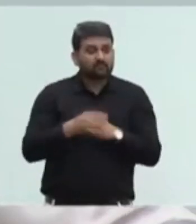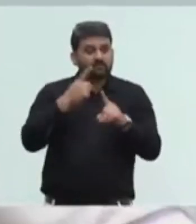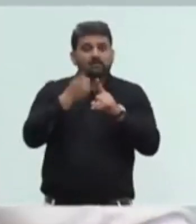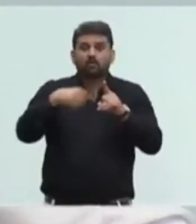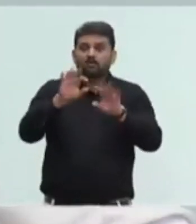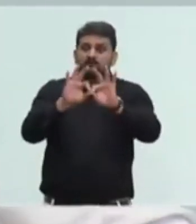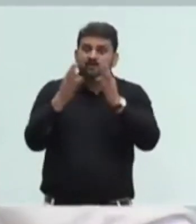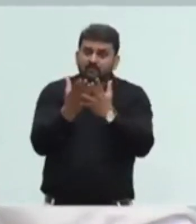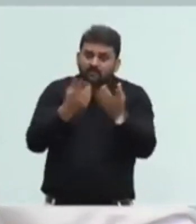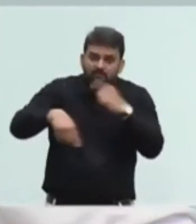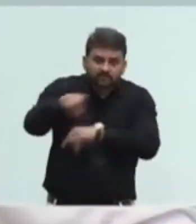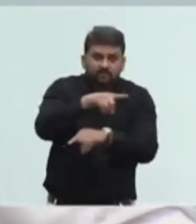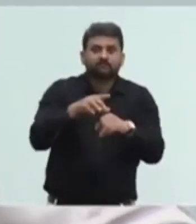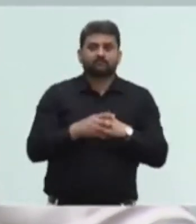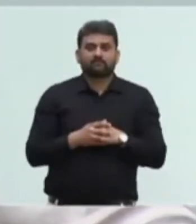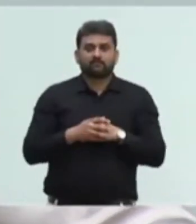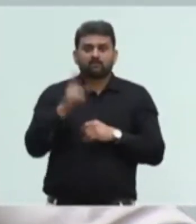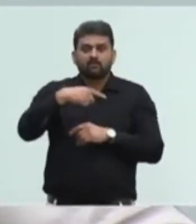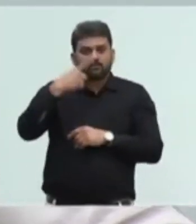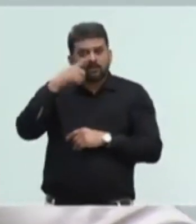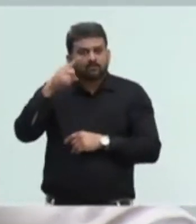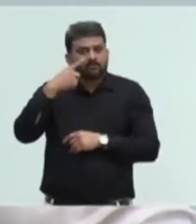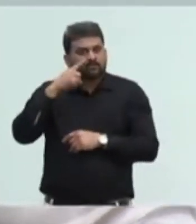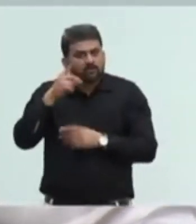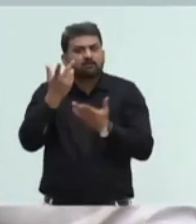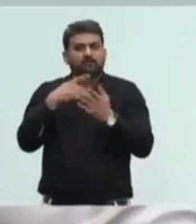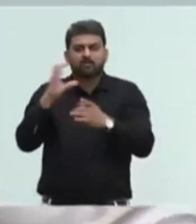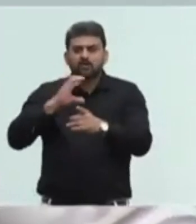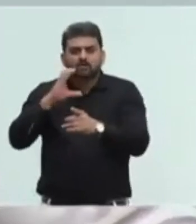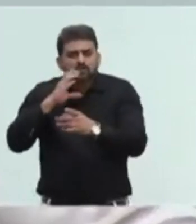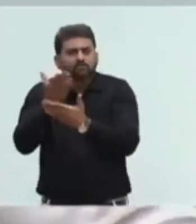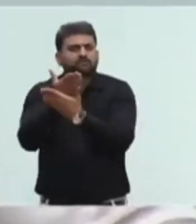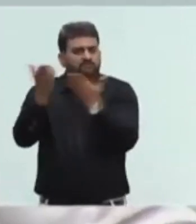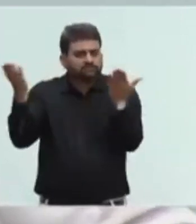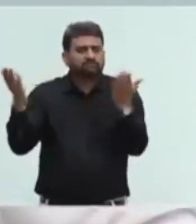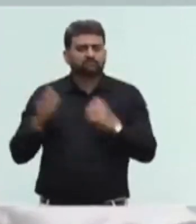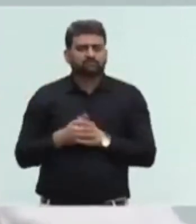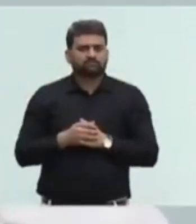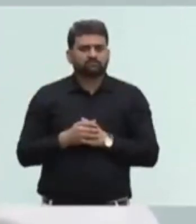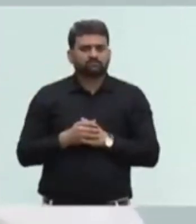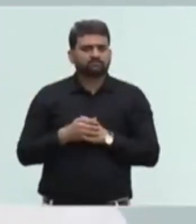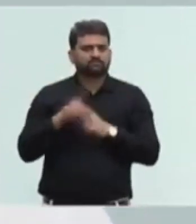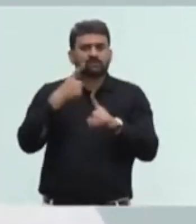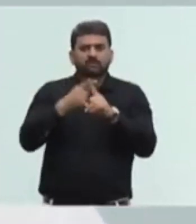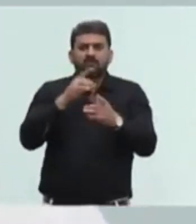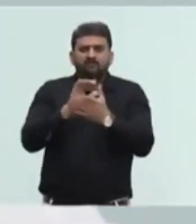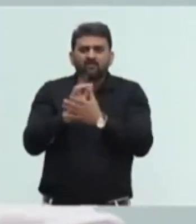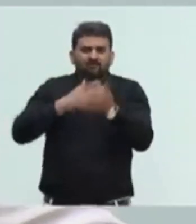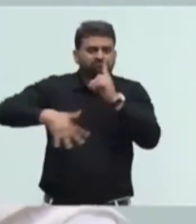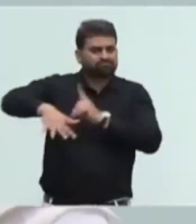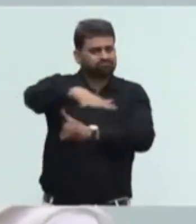परिवारजनों का आपके माता-पिता का आपका कोई चीज का कि आपके आस पास का जो